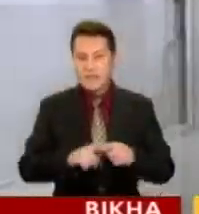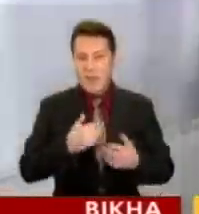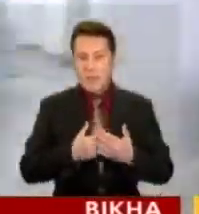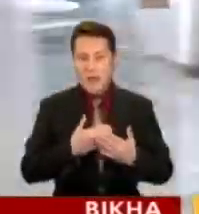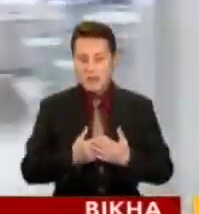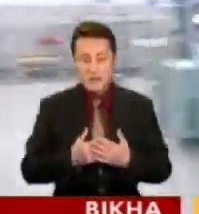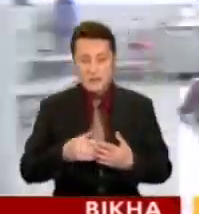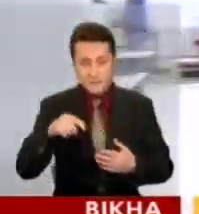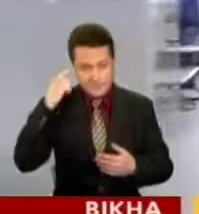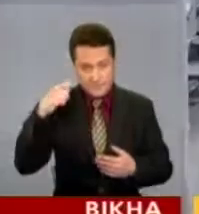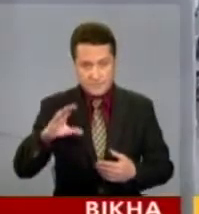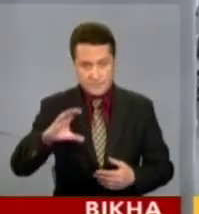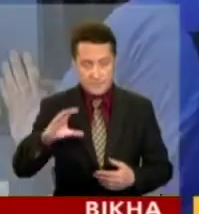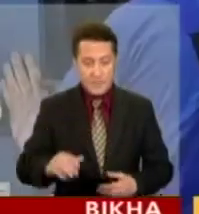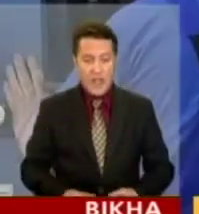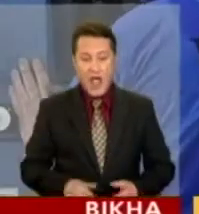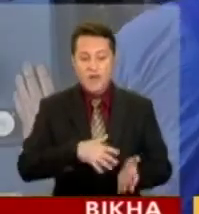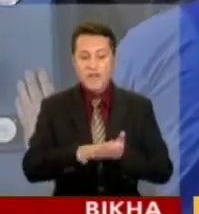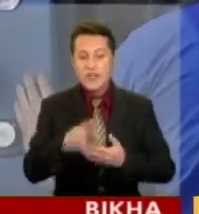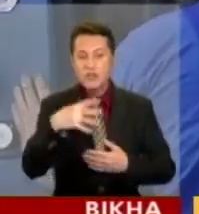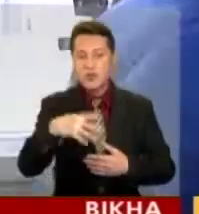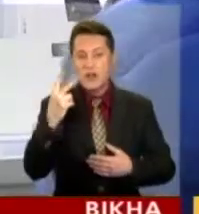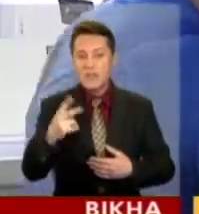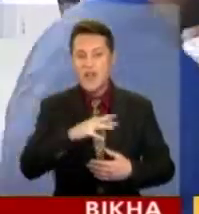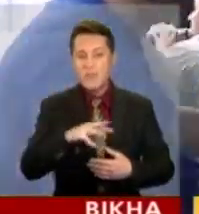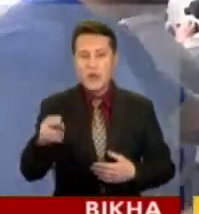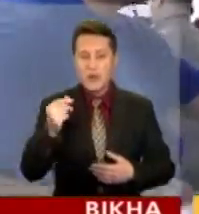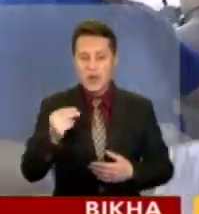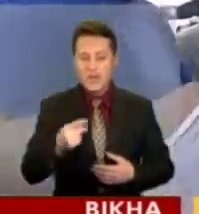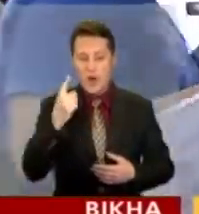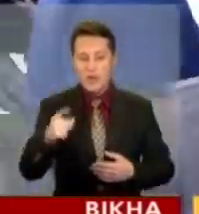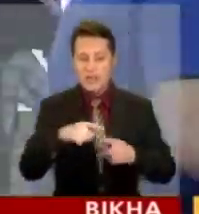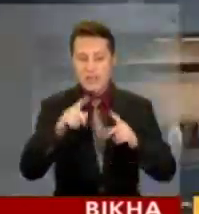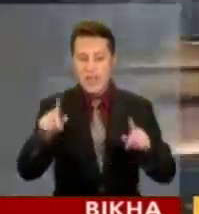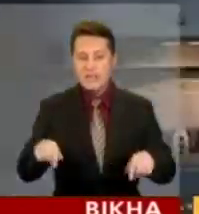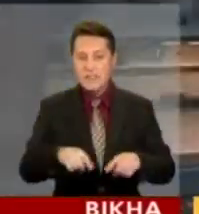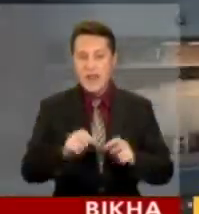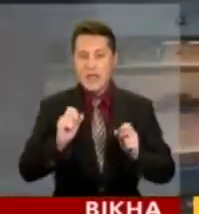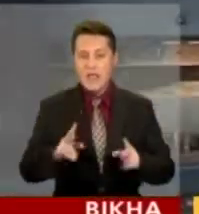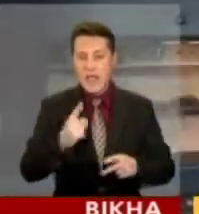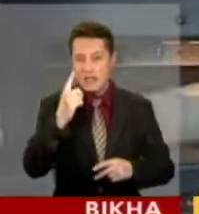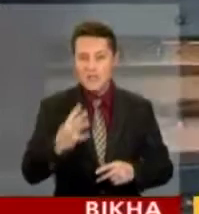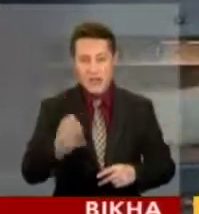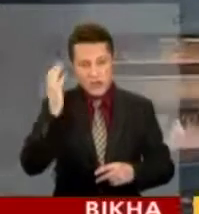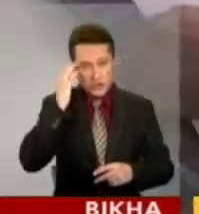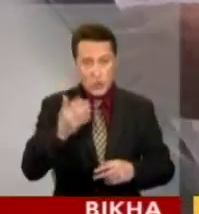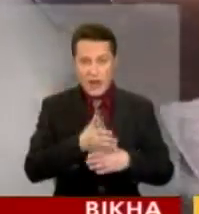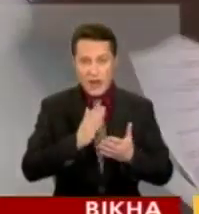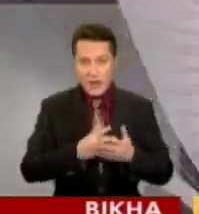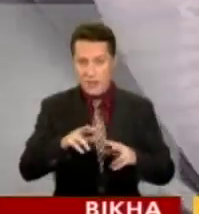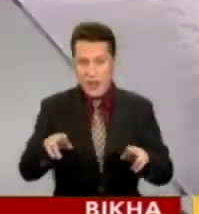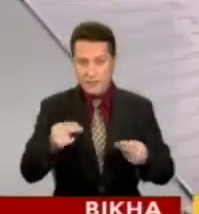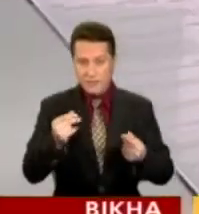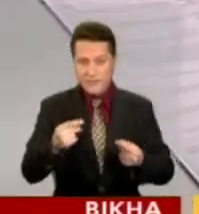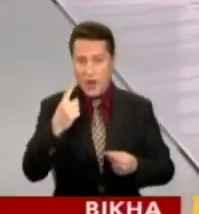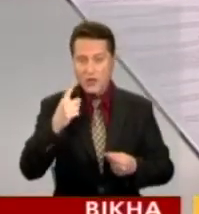пів екватора На їхній друг витратили 42 мільйони гривень один екземпляр як чвертка чорний хлібини стане в 1 гривню 20